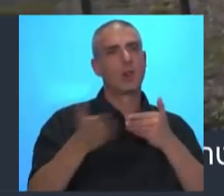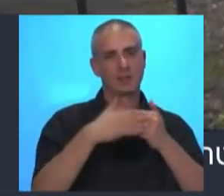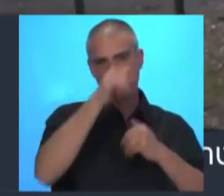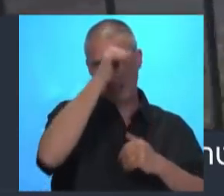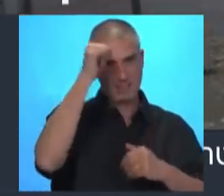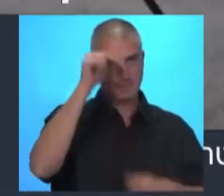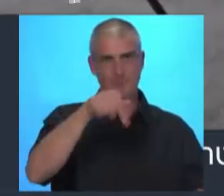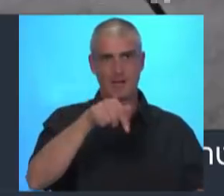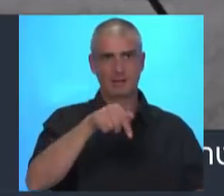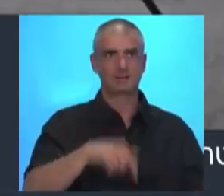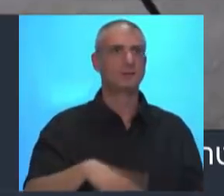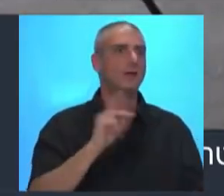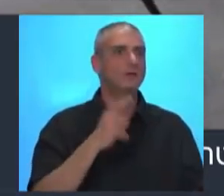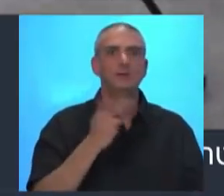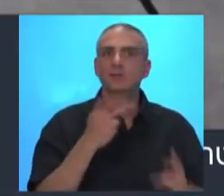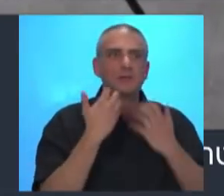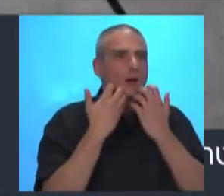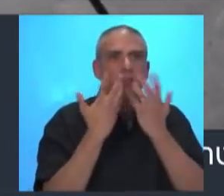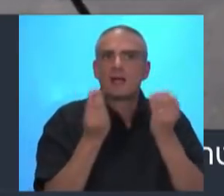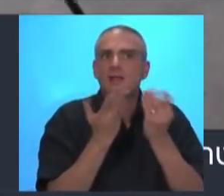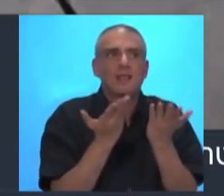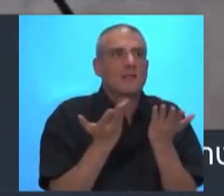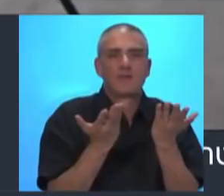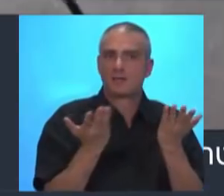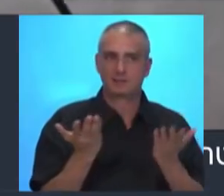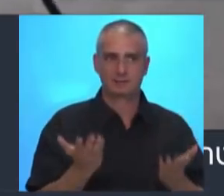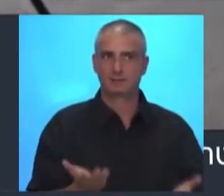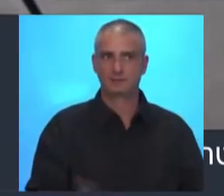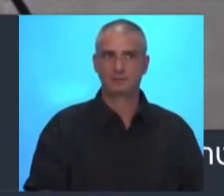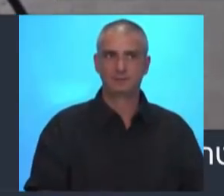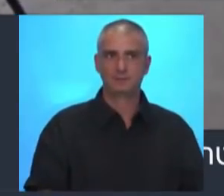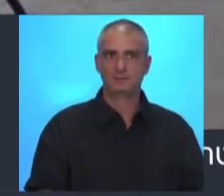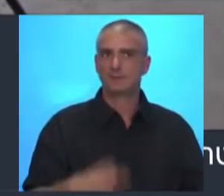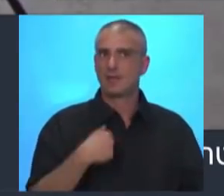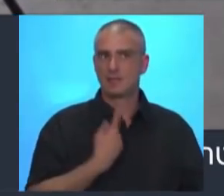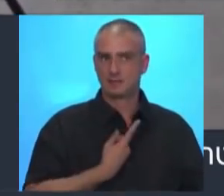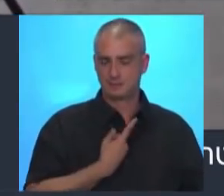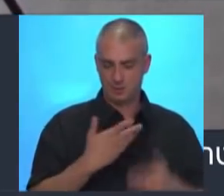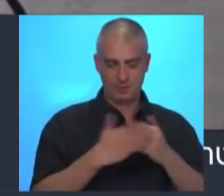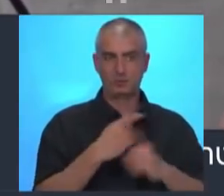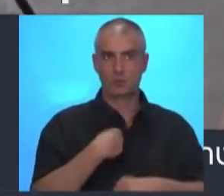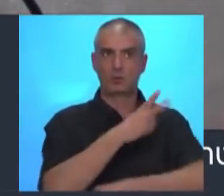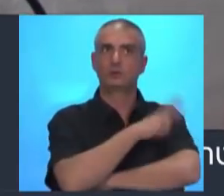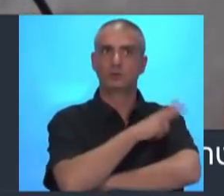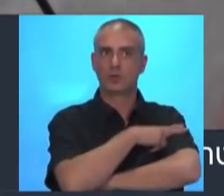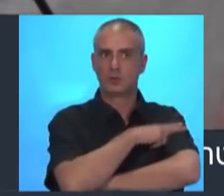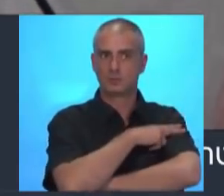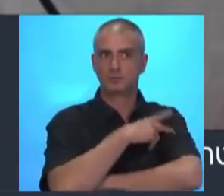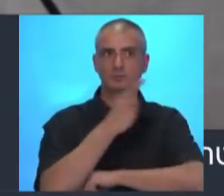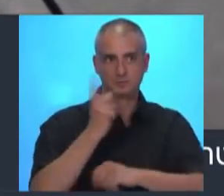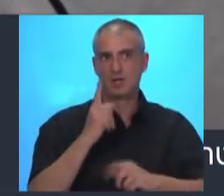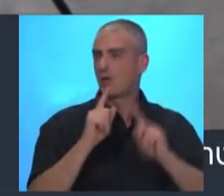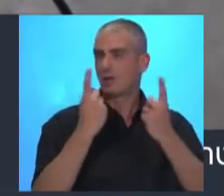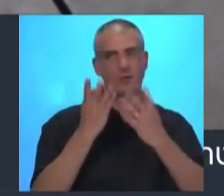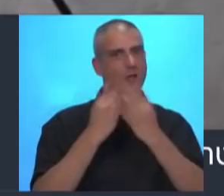הקרוב. trouvé que ce texte était vraiment indescriptible et que je suis moi-même femme d'un gendarme. voilà. Et alors